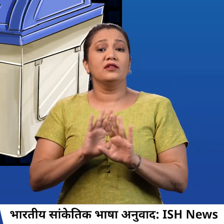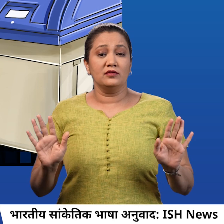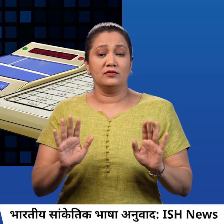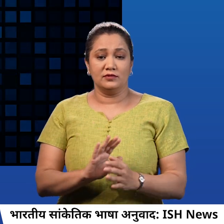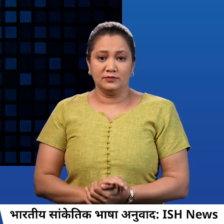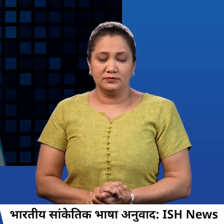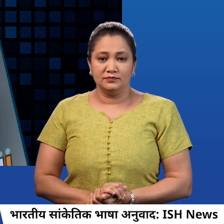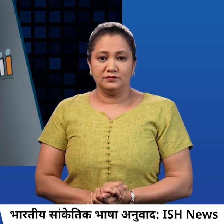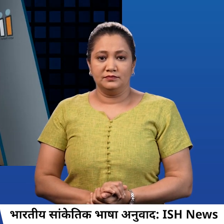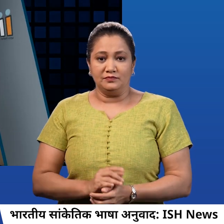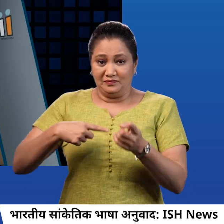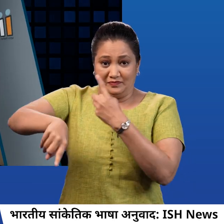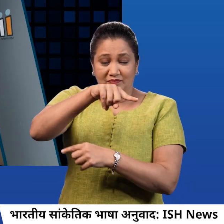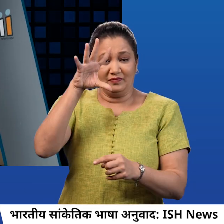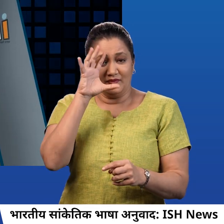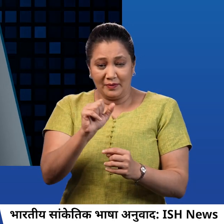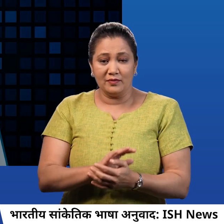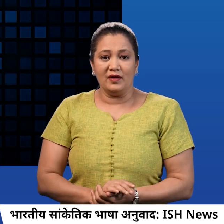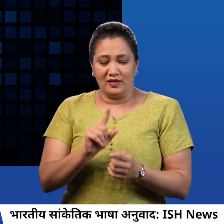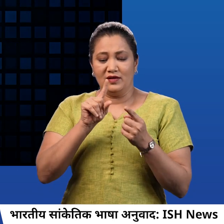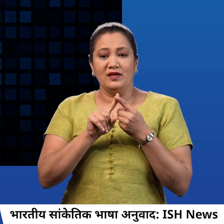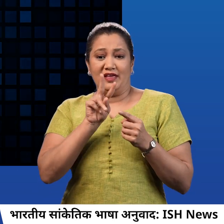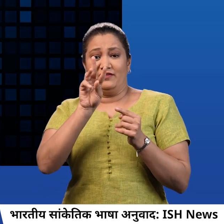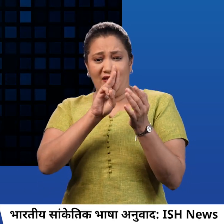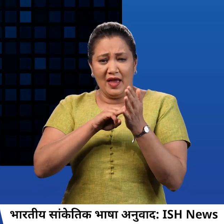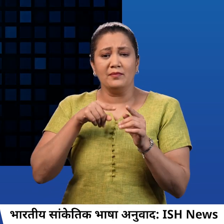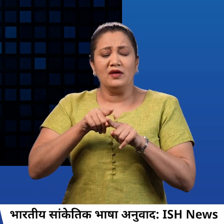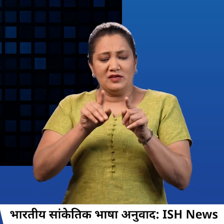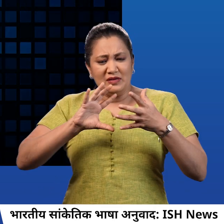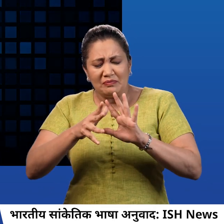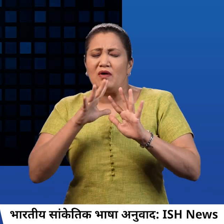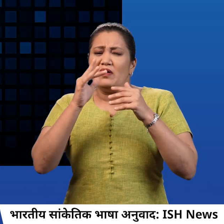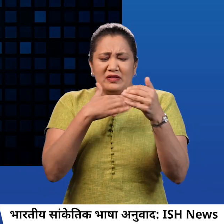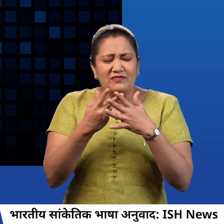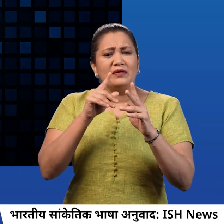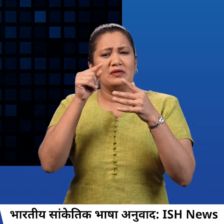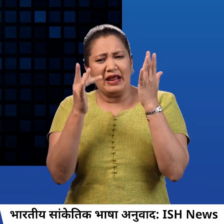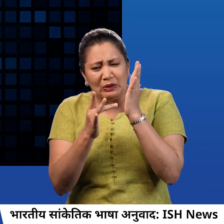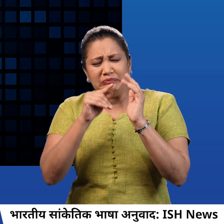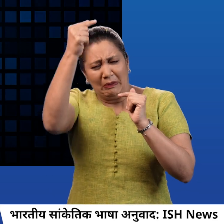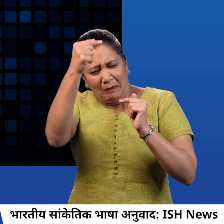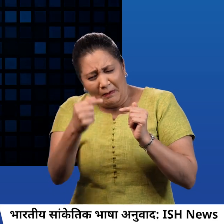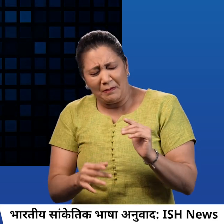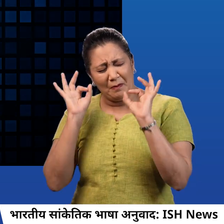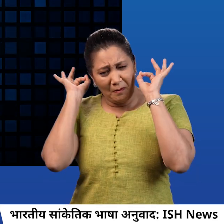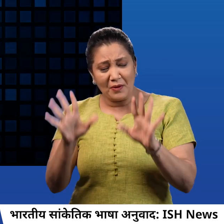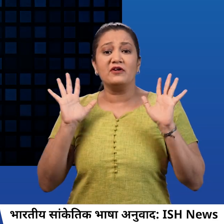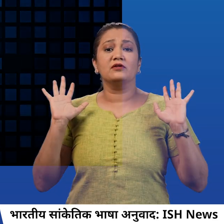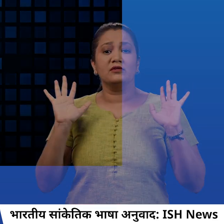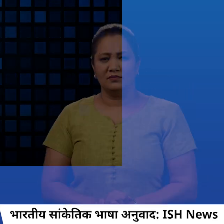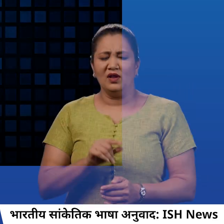करता येत नाही. मतदारांनो, आपलं इलेक्ट्रॉनिक मतदान यंत्र हे तांत्रिक पातळीवरही सुरक्षेच्या सर्व वैशिष्ट्यांनी